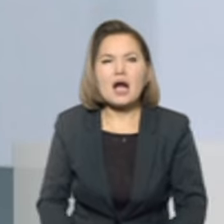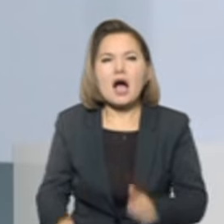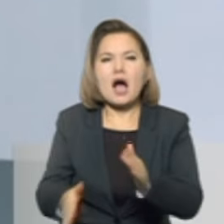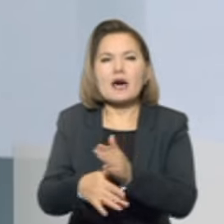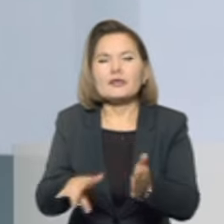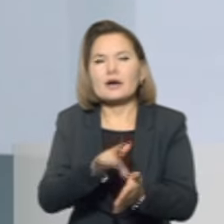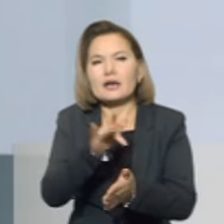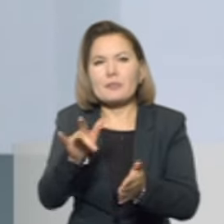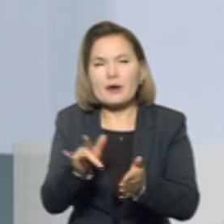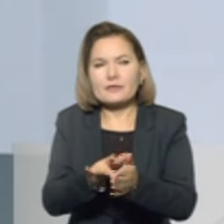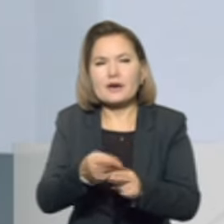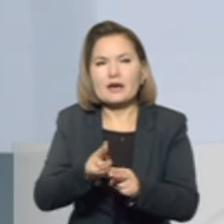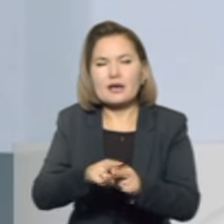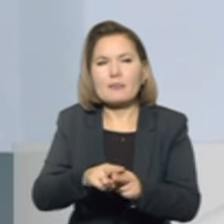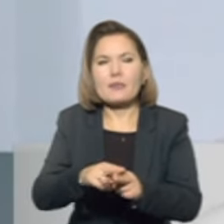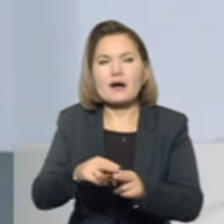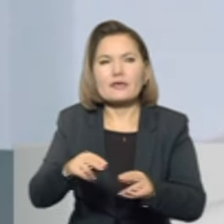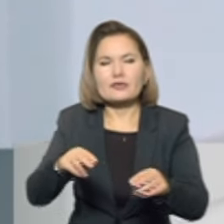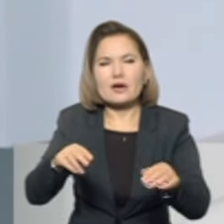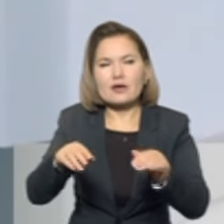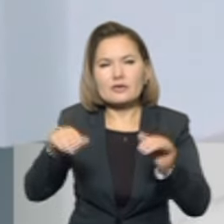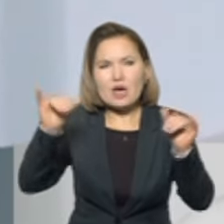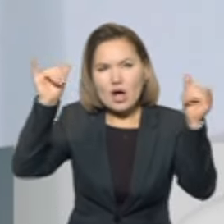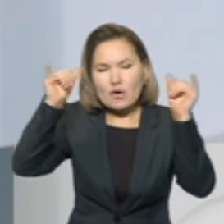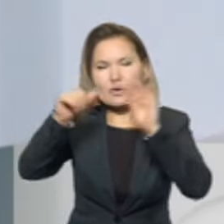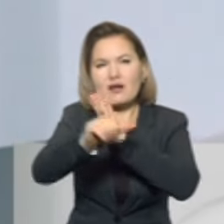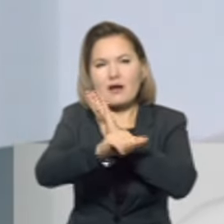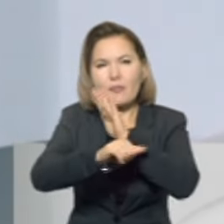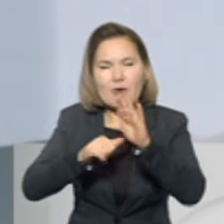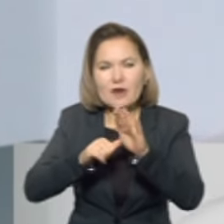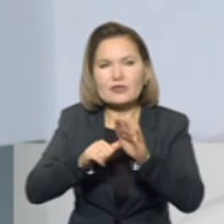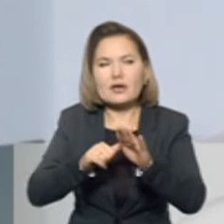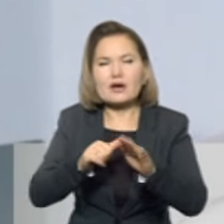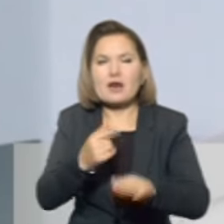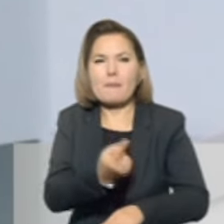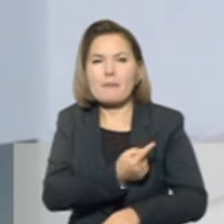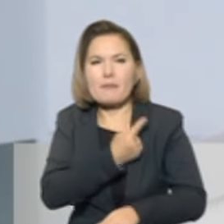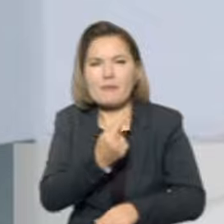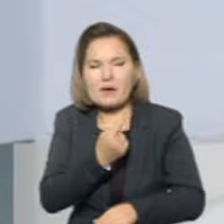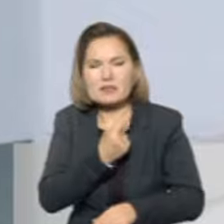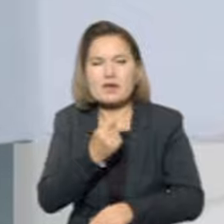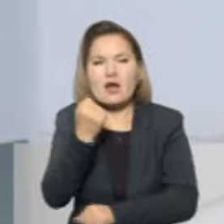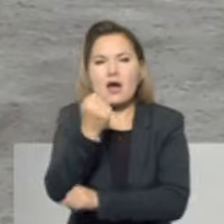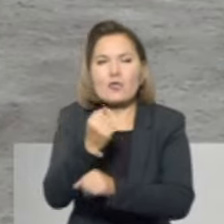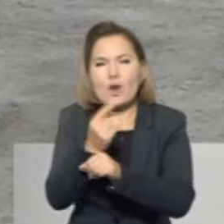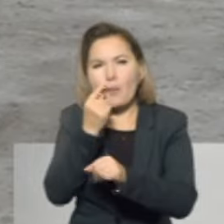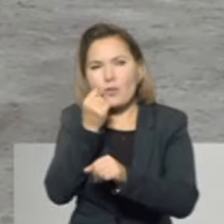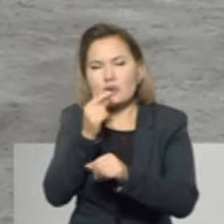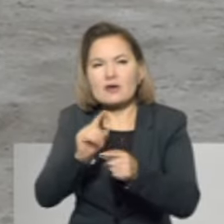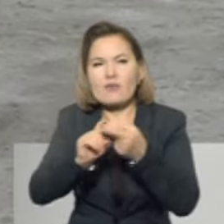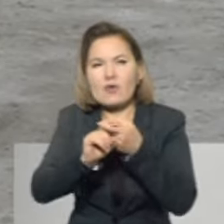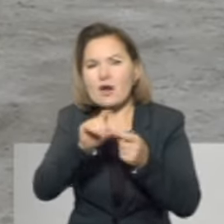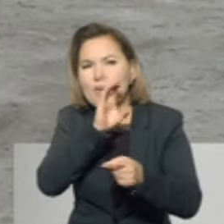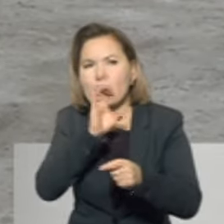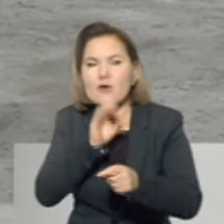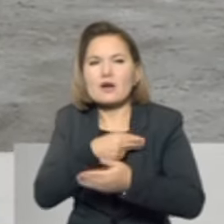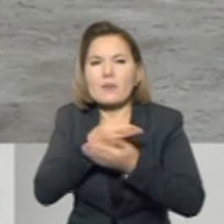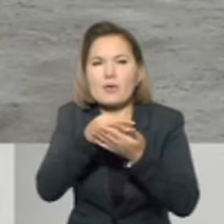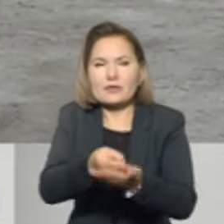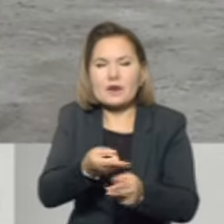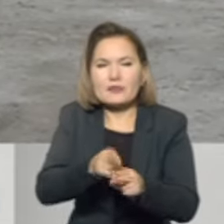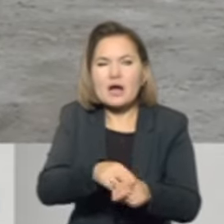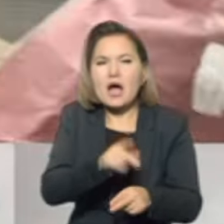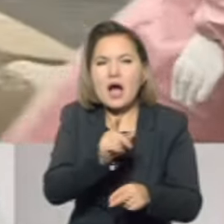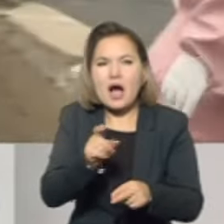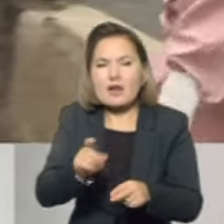Жақсы, Қатырауда қасапхана жұмысшысынан сібір жарасы анықталды. Қазір науқас ауруханада жатыр, жағдайы тұрақты. Әзірге